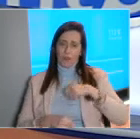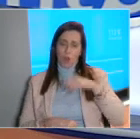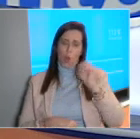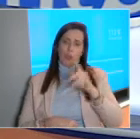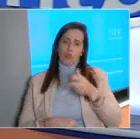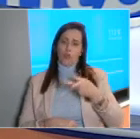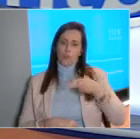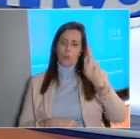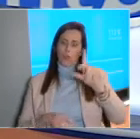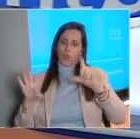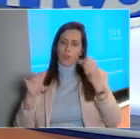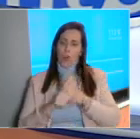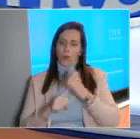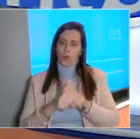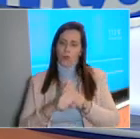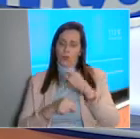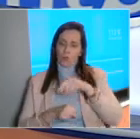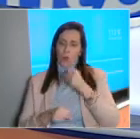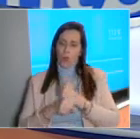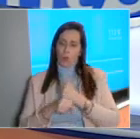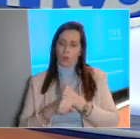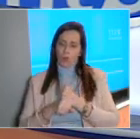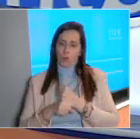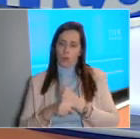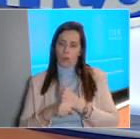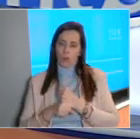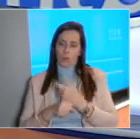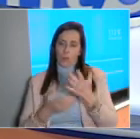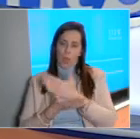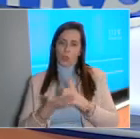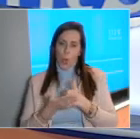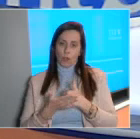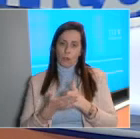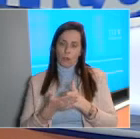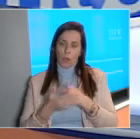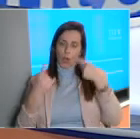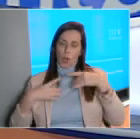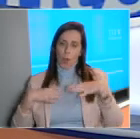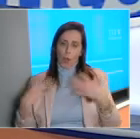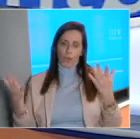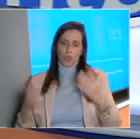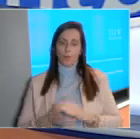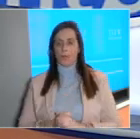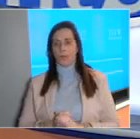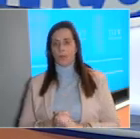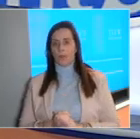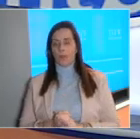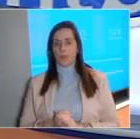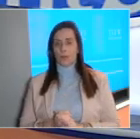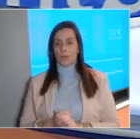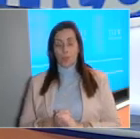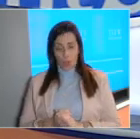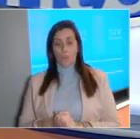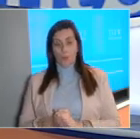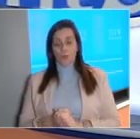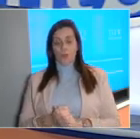בא לי לשלם עוד פעם ל-70 העובדים שלי באינסטבלוק משכורת על כן. יום חופש.